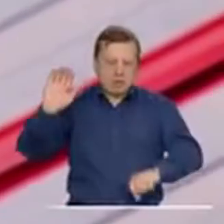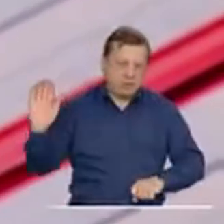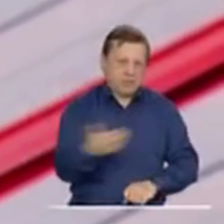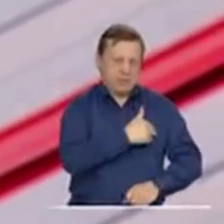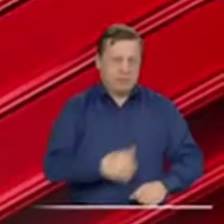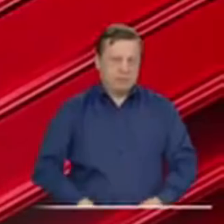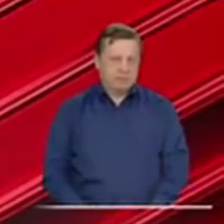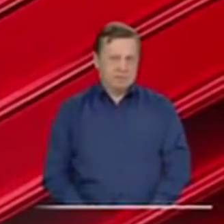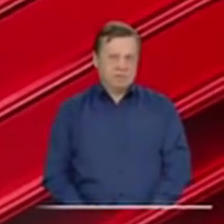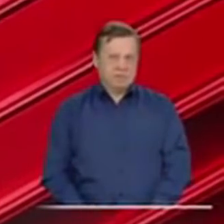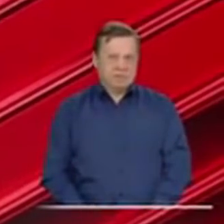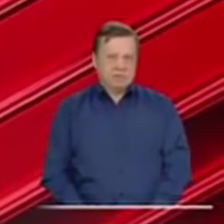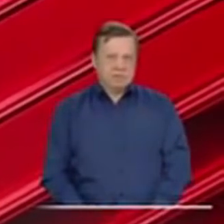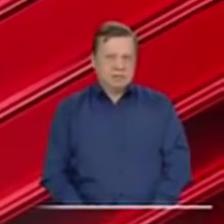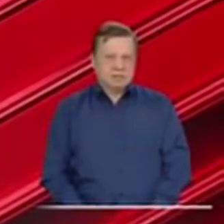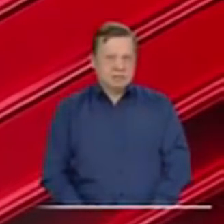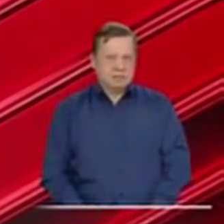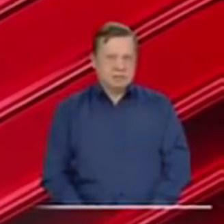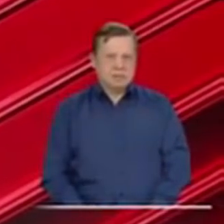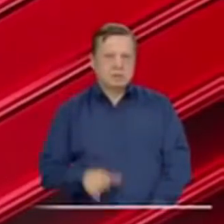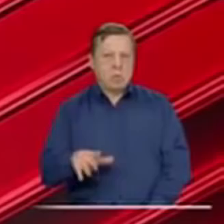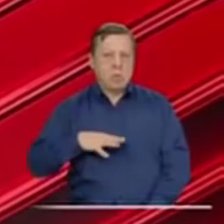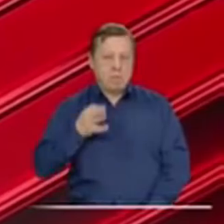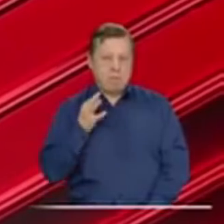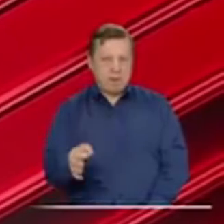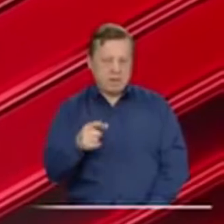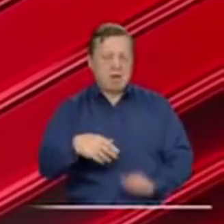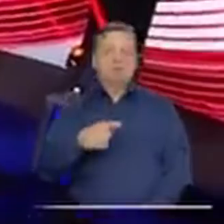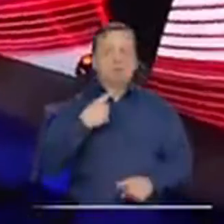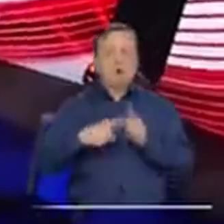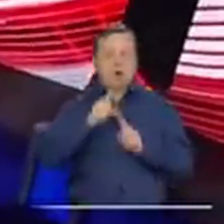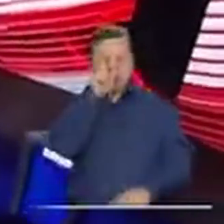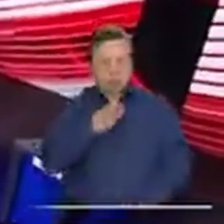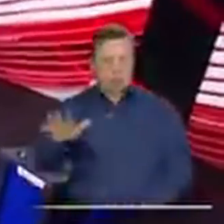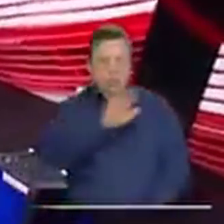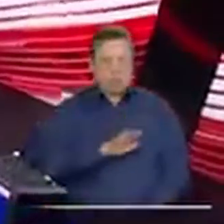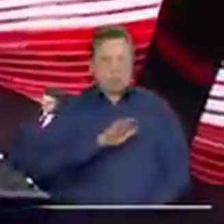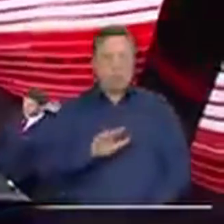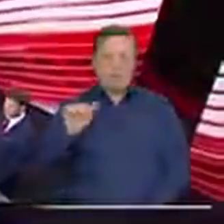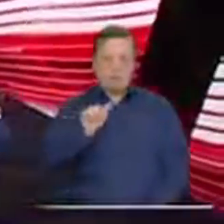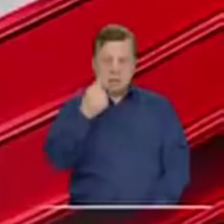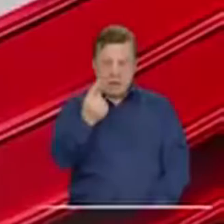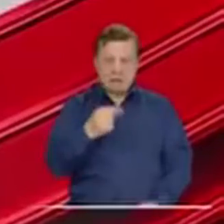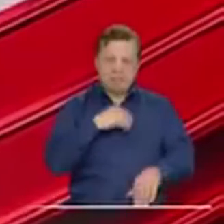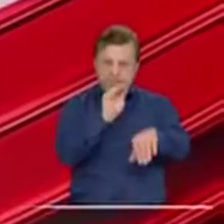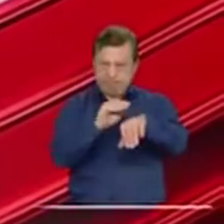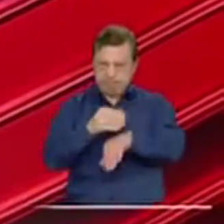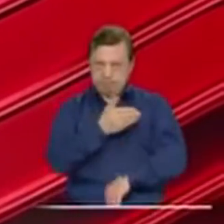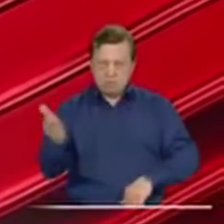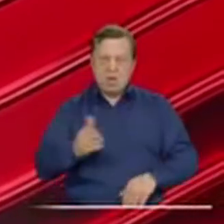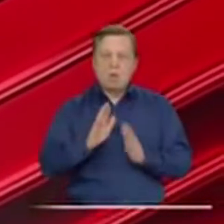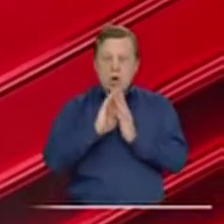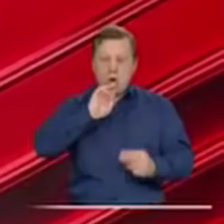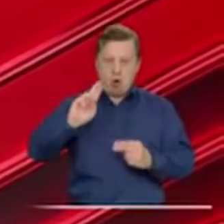narodów. To było, proszę państwa, pytanie o ustrój państwa. I jeszcze raz ponawiam apel o to, by odpowiadać konkretnie